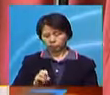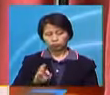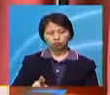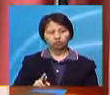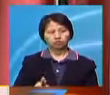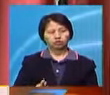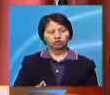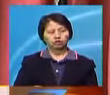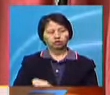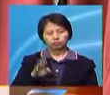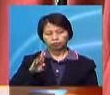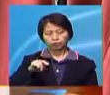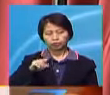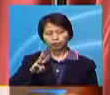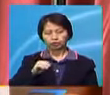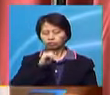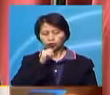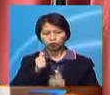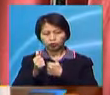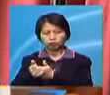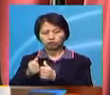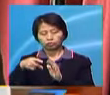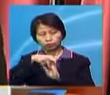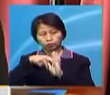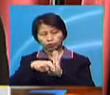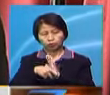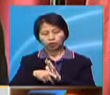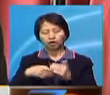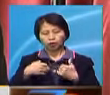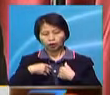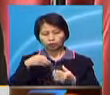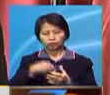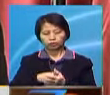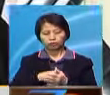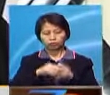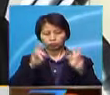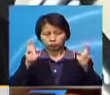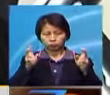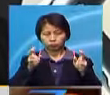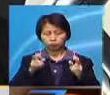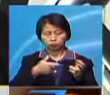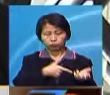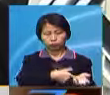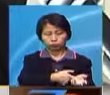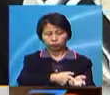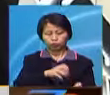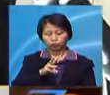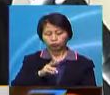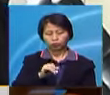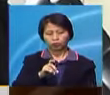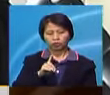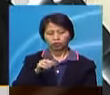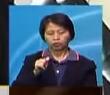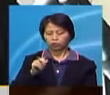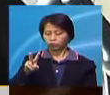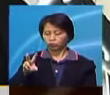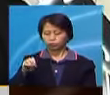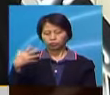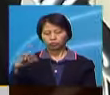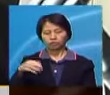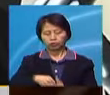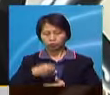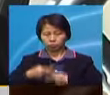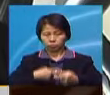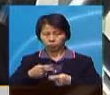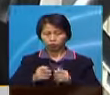Nurani. PBBM didakwa tidak mengikut peraturan yang terkandung dalam Kod Agensi Antidoping Dunia WADA 2015 dalam mengendalikan